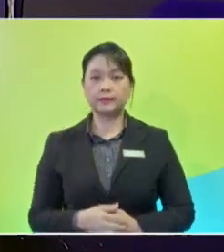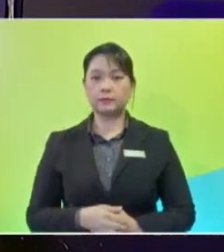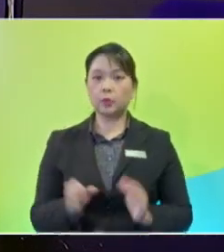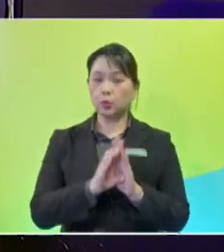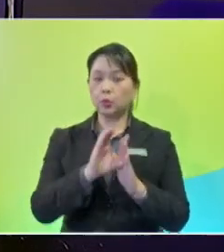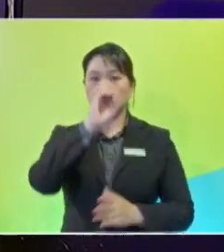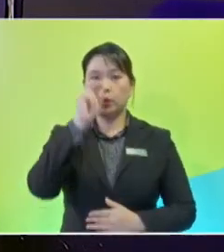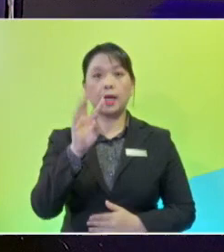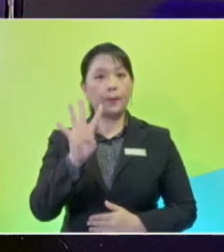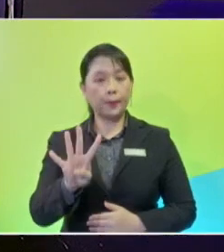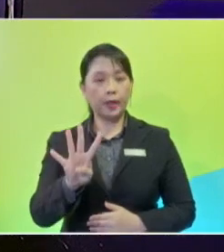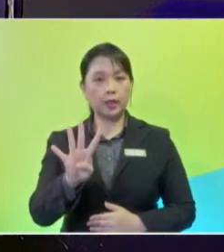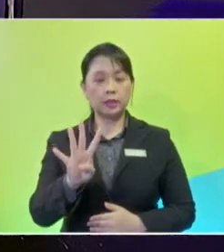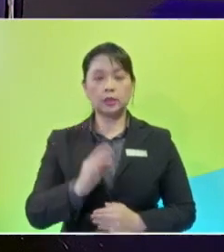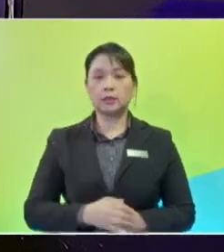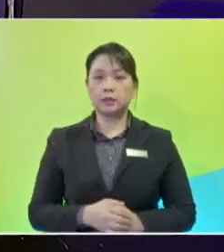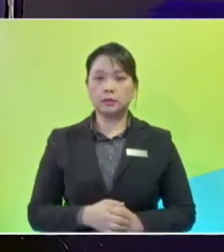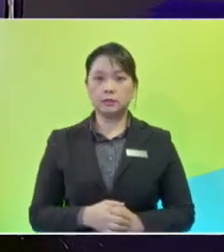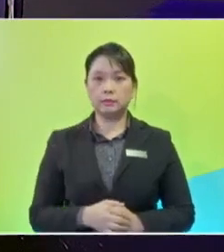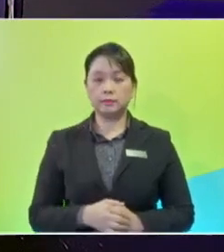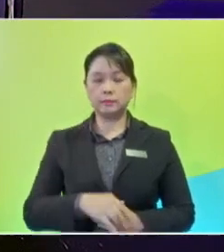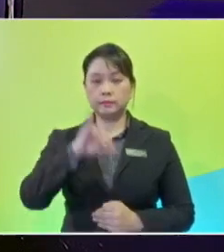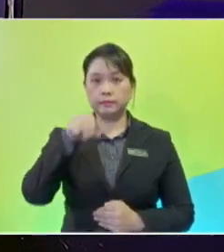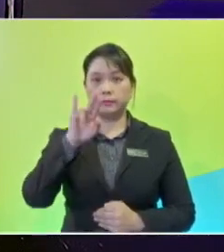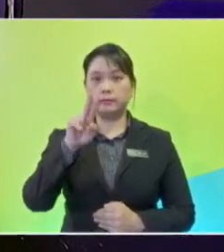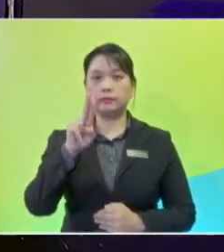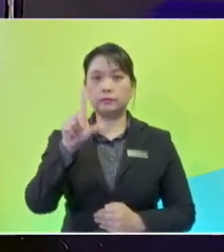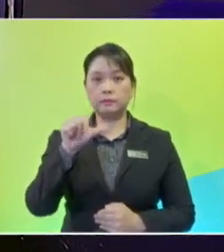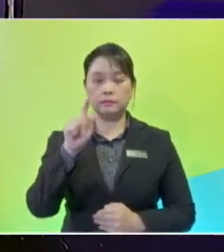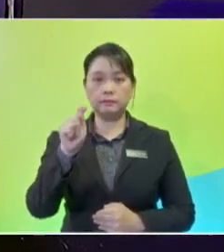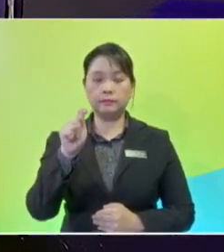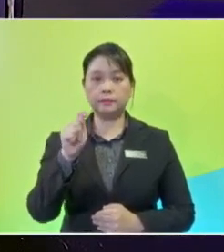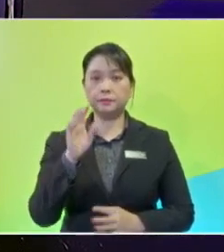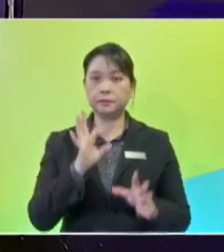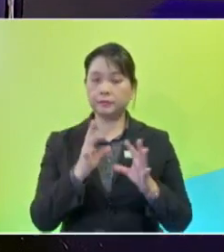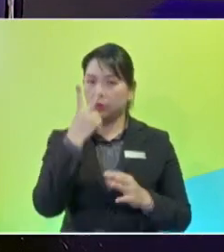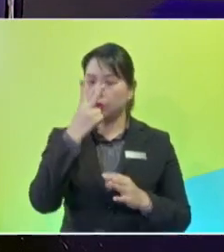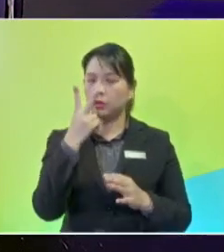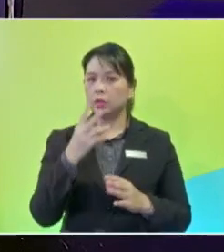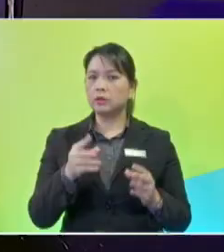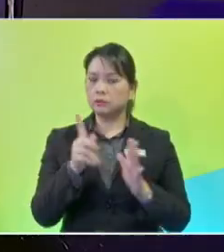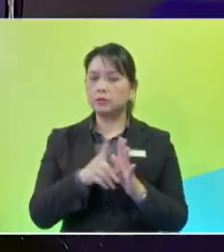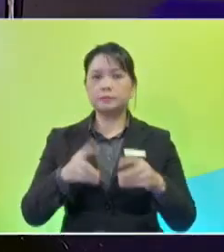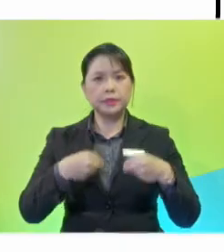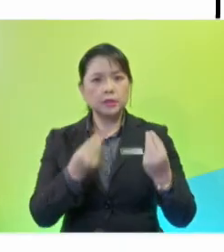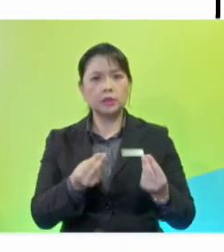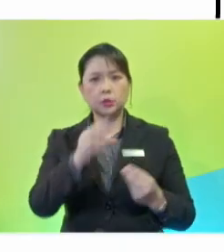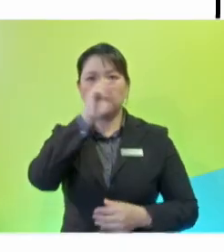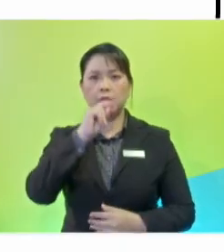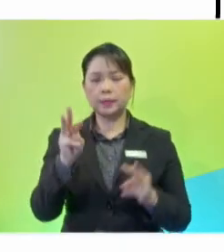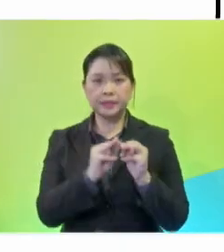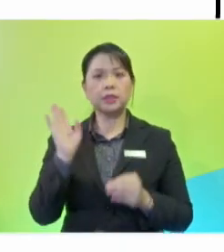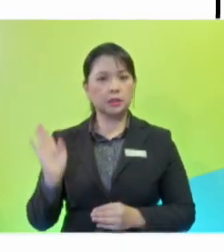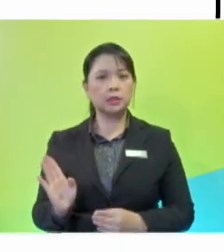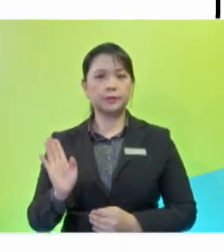bawah bidang ajipla juga julet untuk kodati jadi kalau gitu diberi 4X - 2 tolak